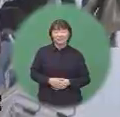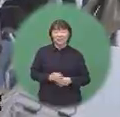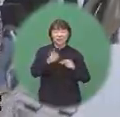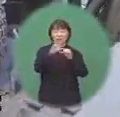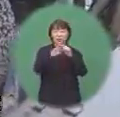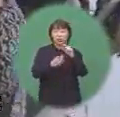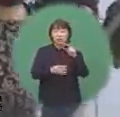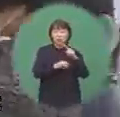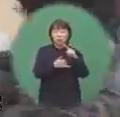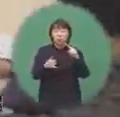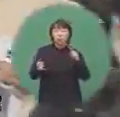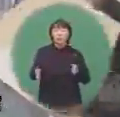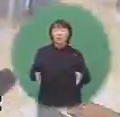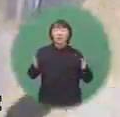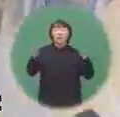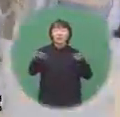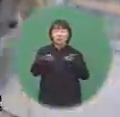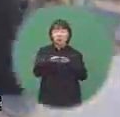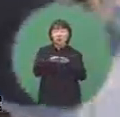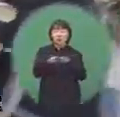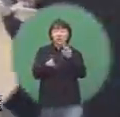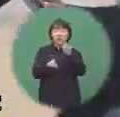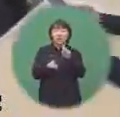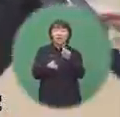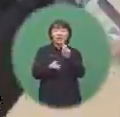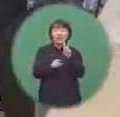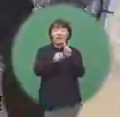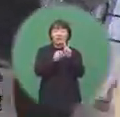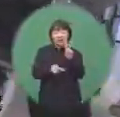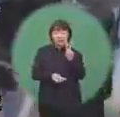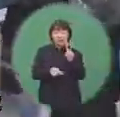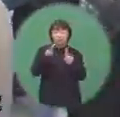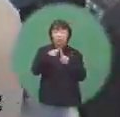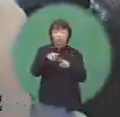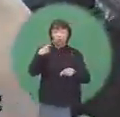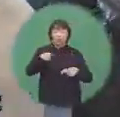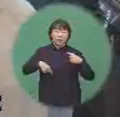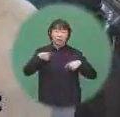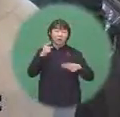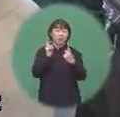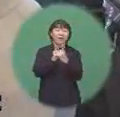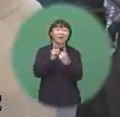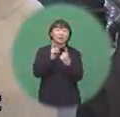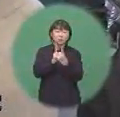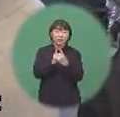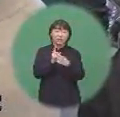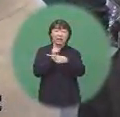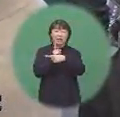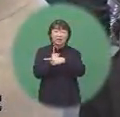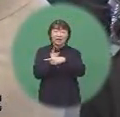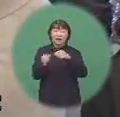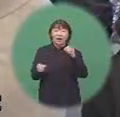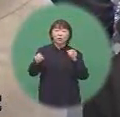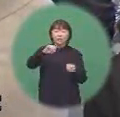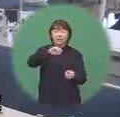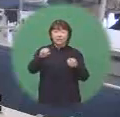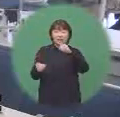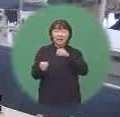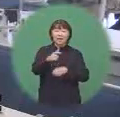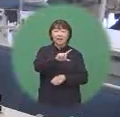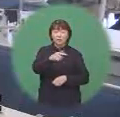中央公民館では来月、小学生を対象に科学実験やプログラミング講座を行う